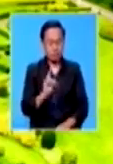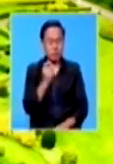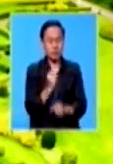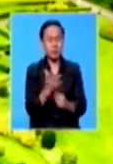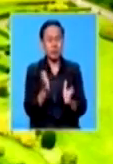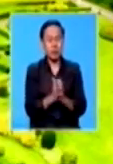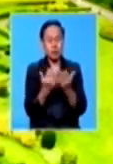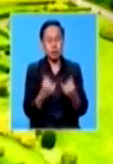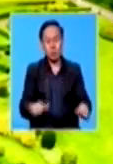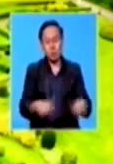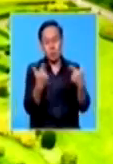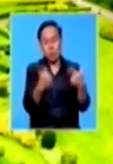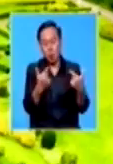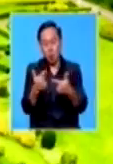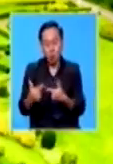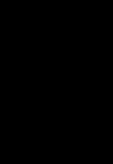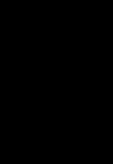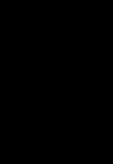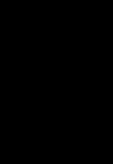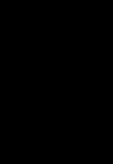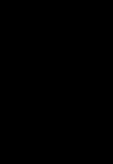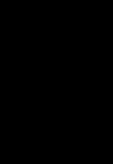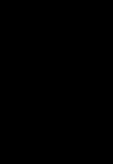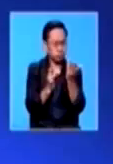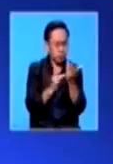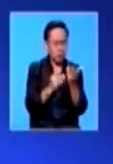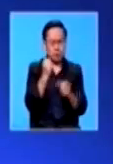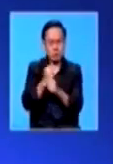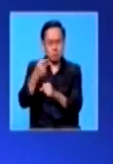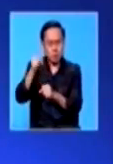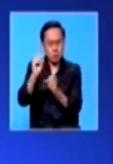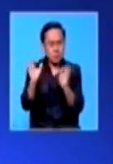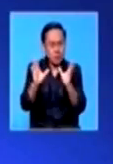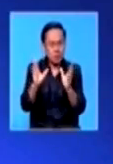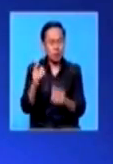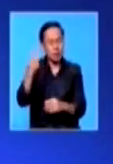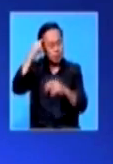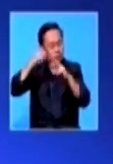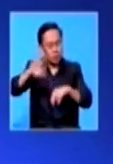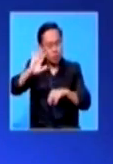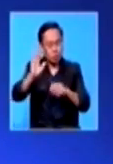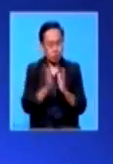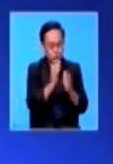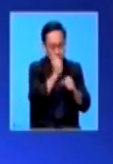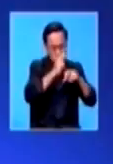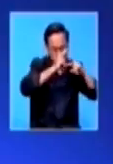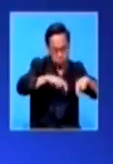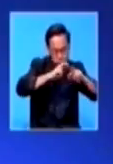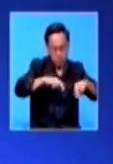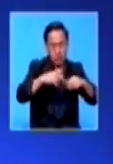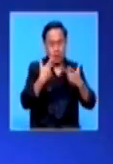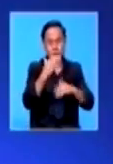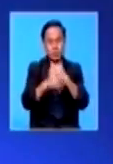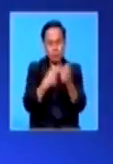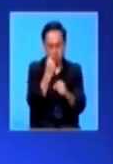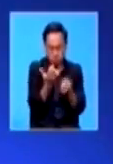ทะเลาะกันไอ้คนเกิดแล้วทะเลาะกันอยู่ได้นะไม่ต้องวิจัยมันเสียเวลานะอันนี้ก็ที่ผ่านมาก็วิจัยกันไ